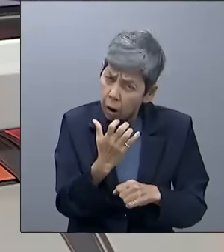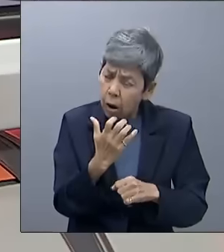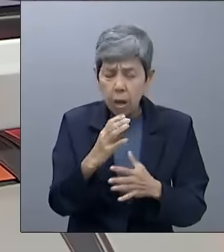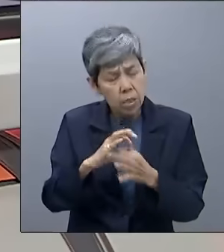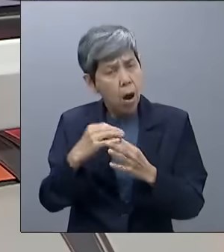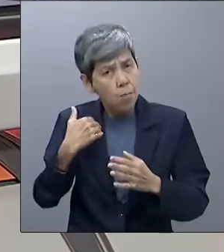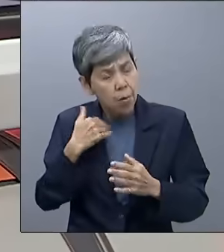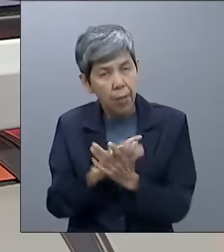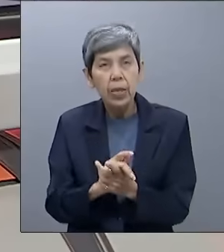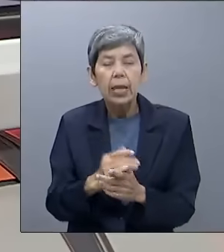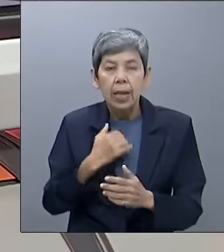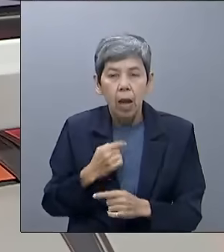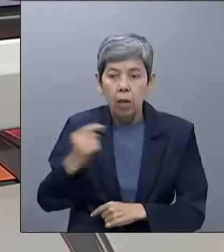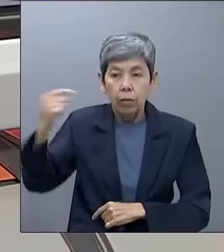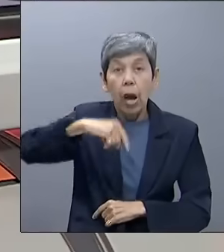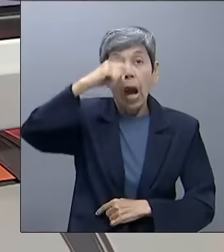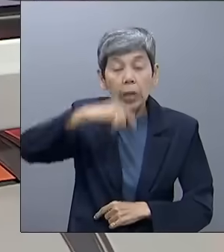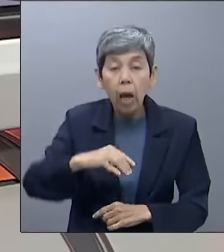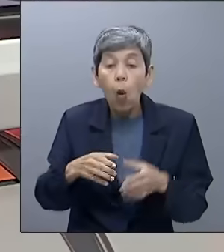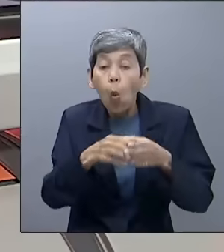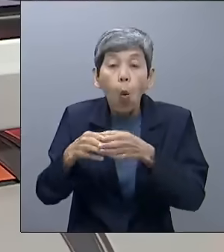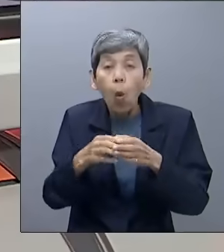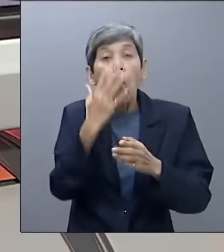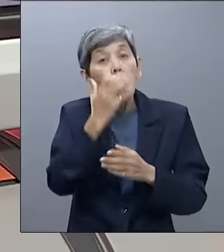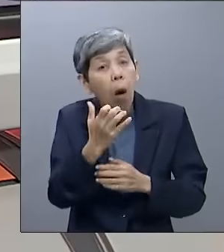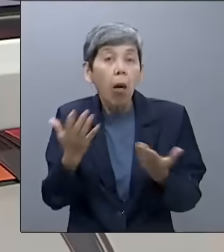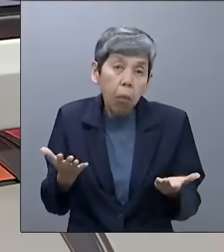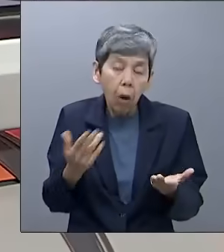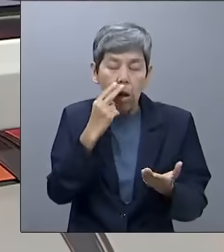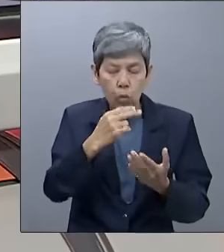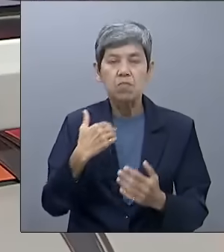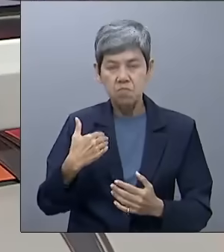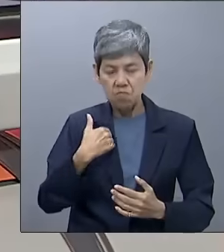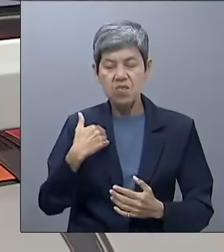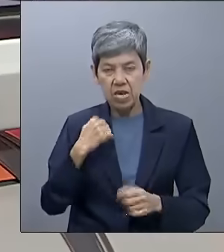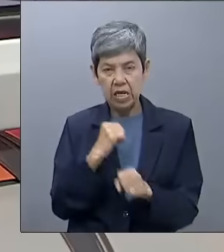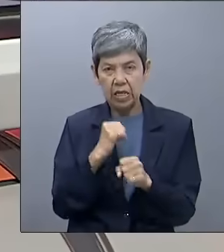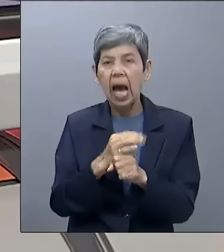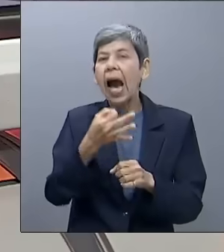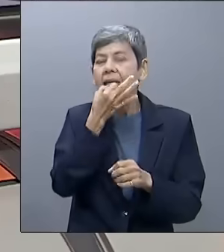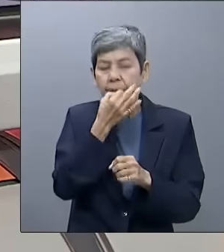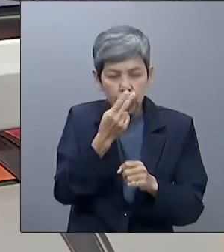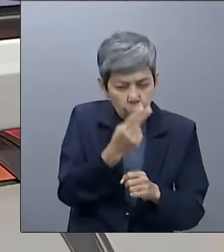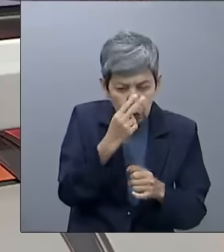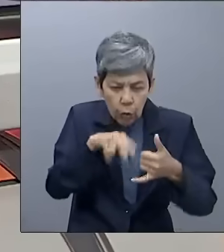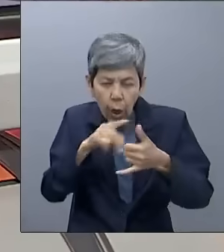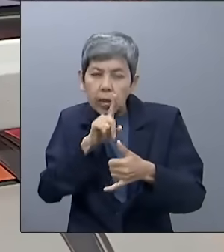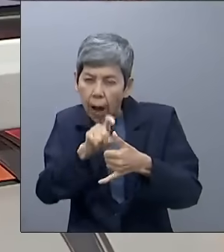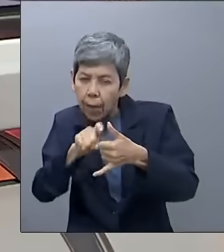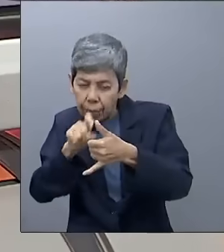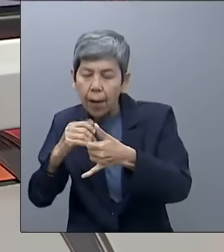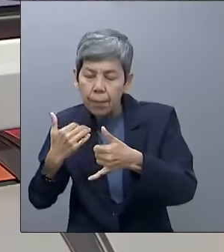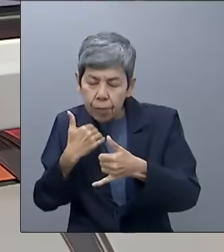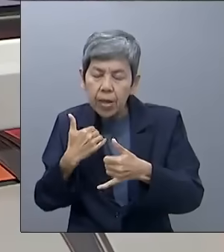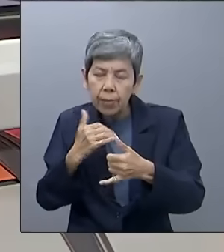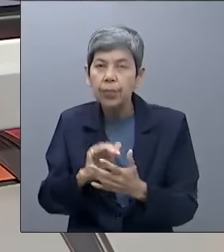มนุษย์แต่พอกลับมาถึงไทยคำถามก็คือแล้วคนกลุ่มนี้เป็นผู้เสียหายจริงมยก็จะมีกระบวนการสหวิชาชีพมาแยกอีกครั้งนึงนะคะซึ่งที่